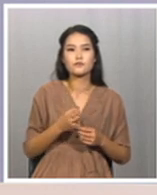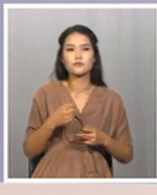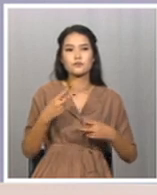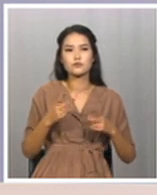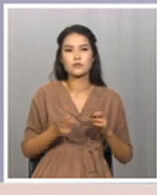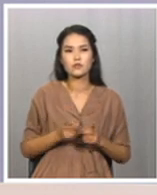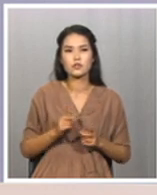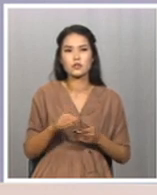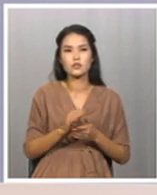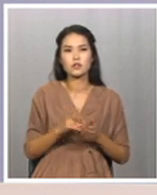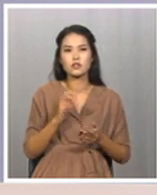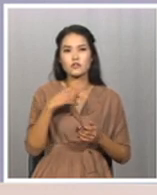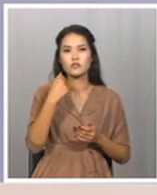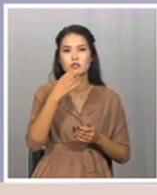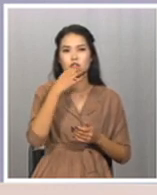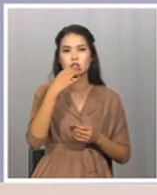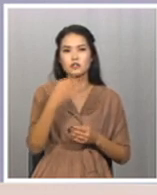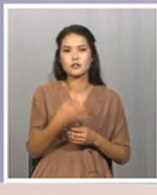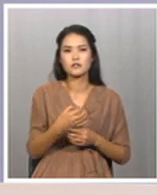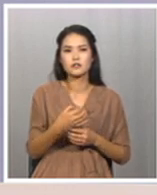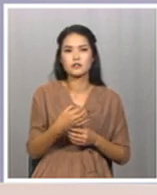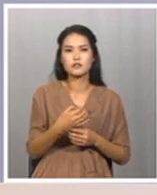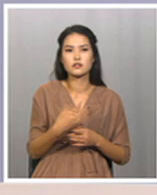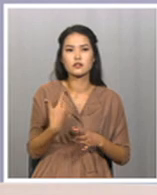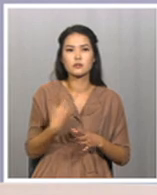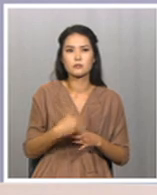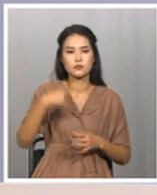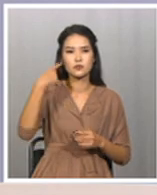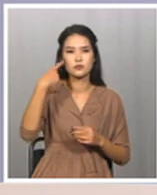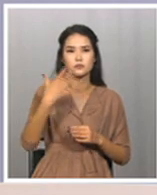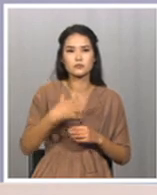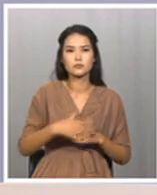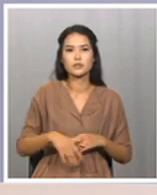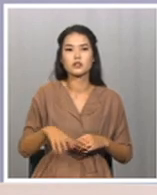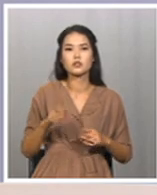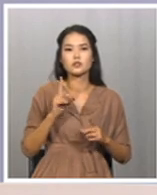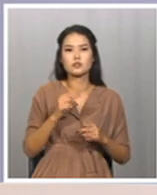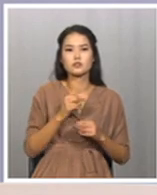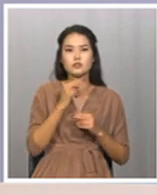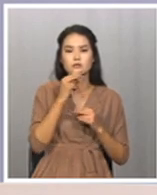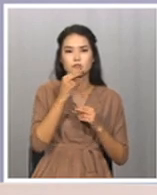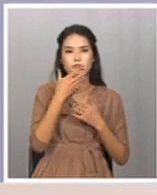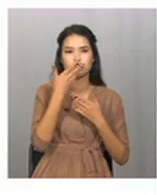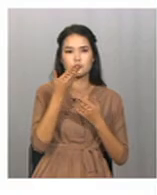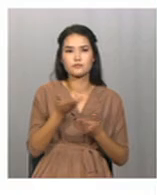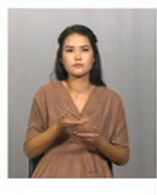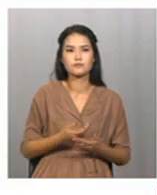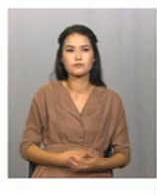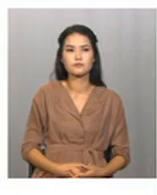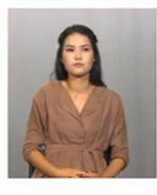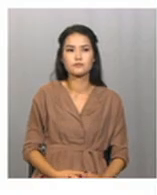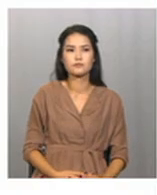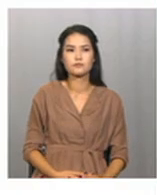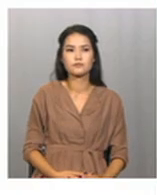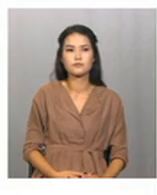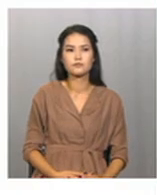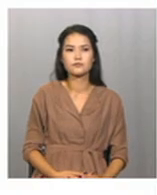а ваши ответы помогут понять, насколько внимательно вы читали произведение.